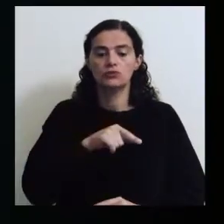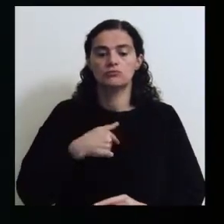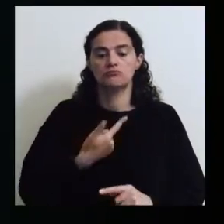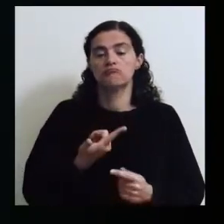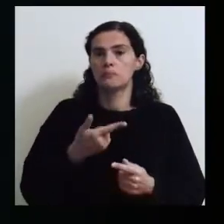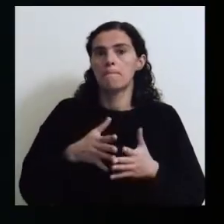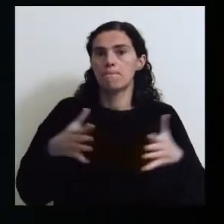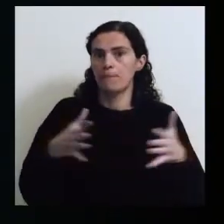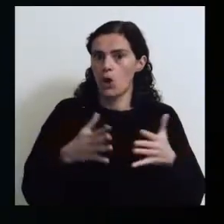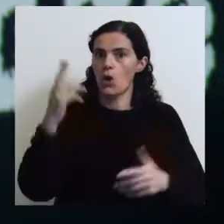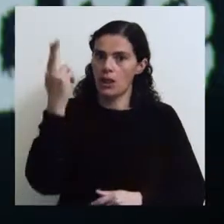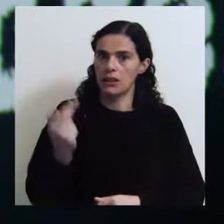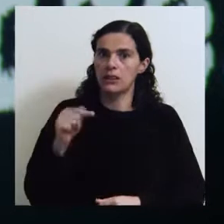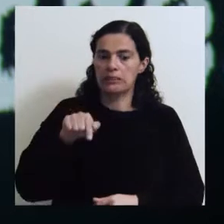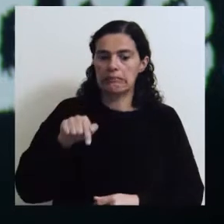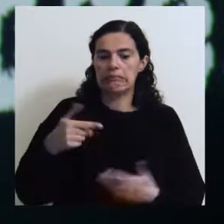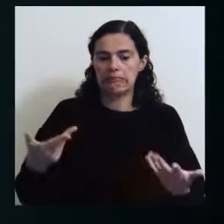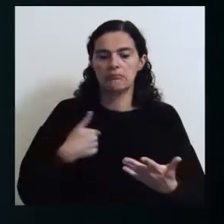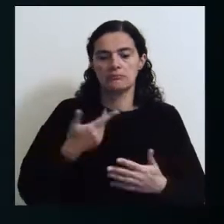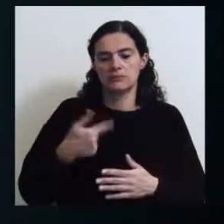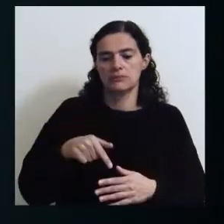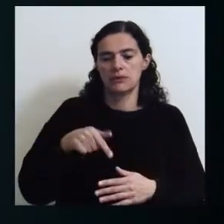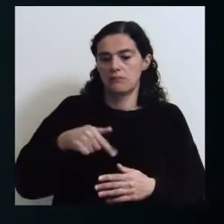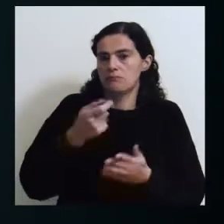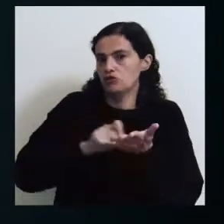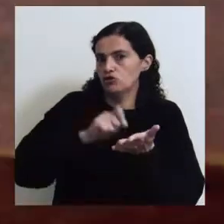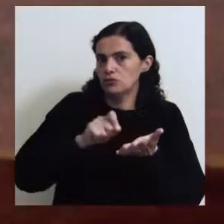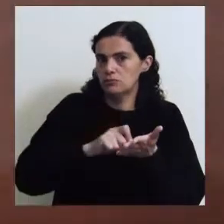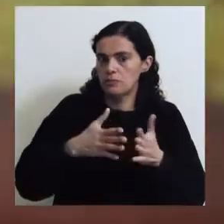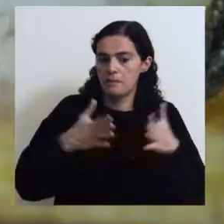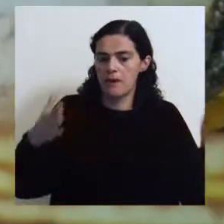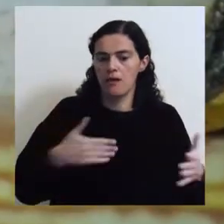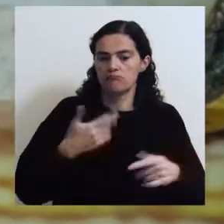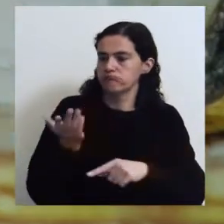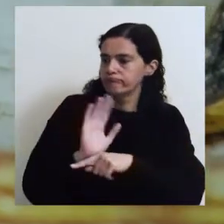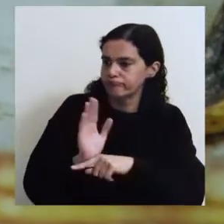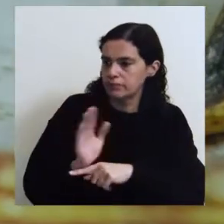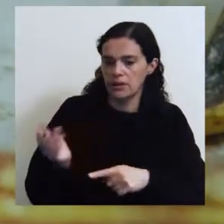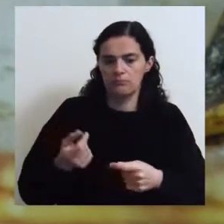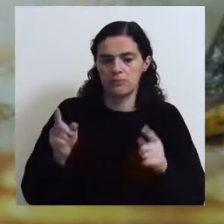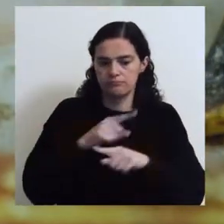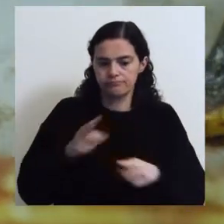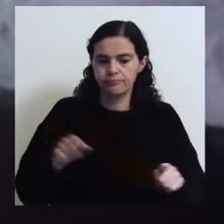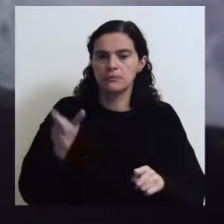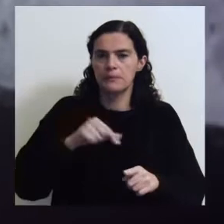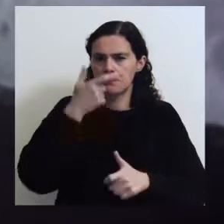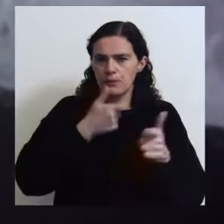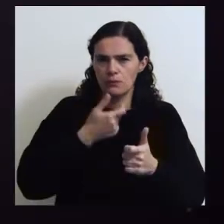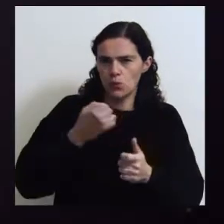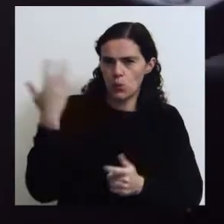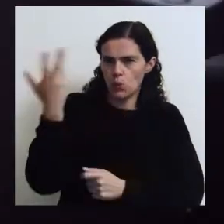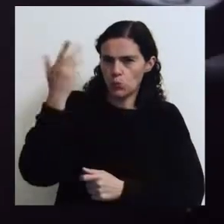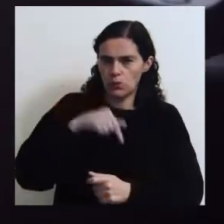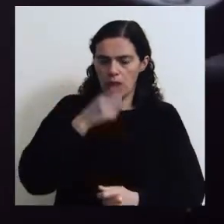et c'est l'un des plus grands artistes, l'un des plus grands écrivains, cinéastes et intellectuels